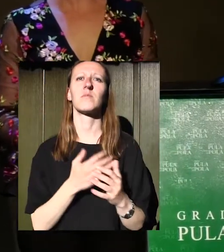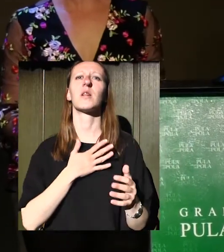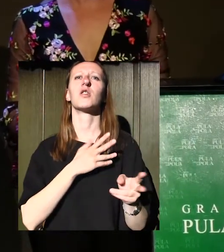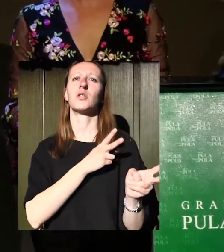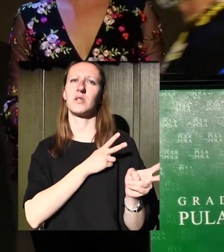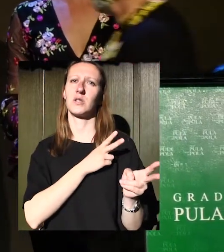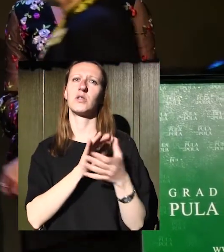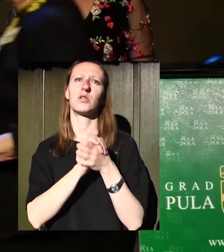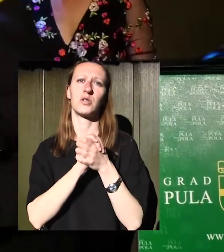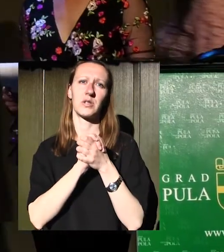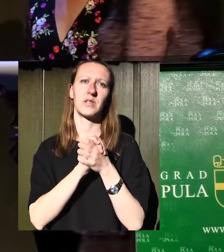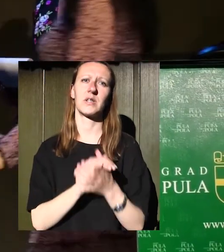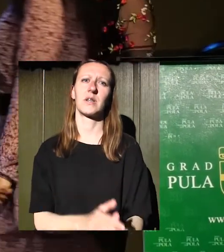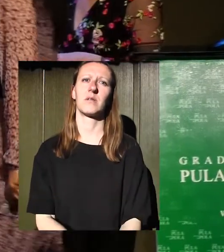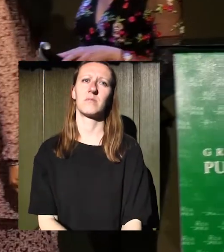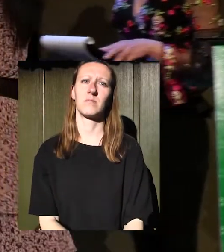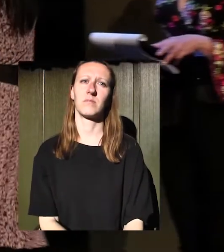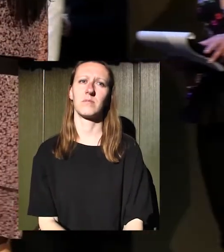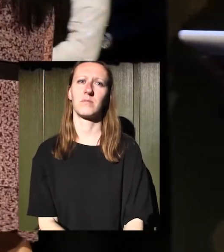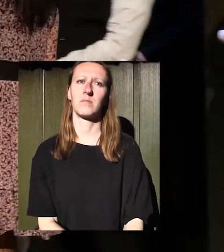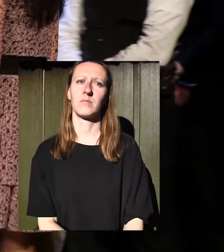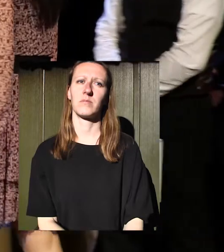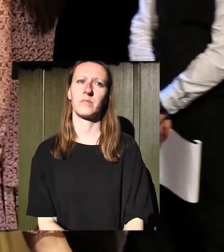Naše iskrene čestitke. Congratulazioni.